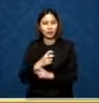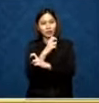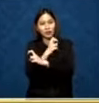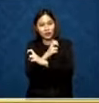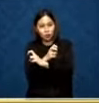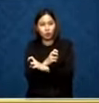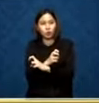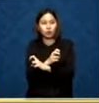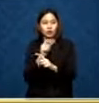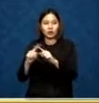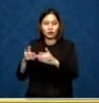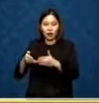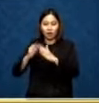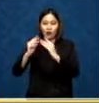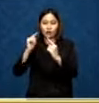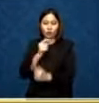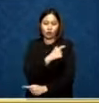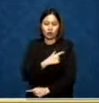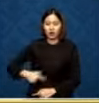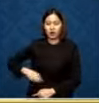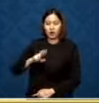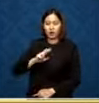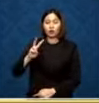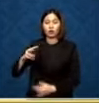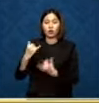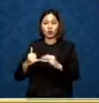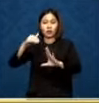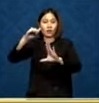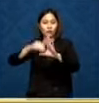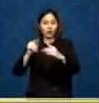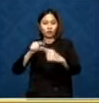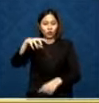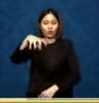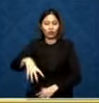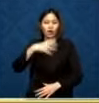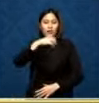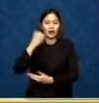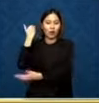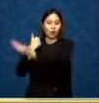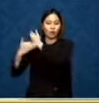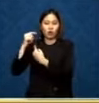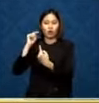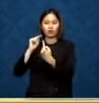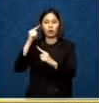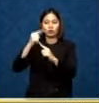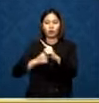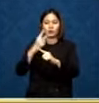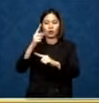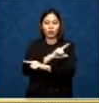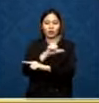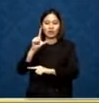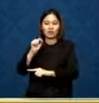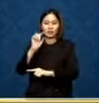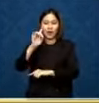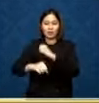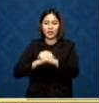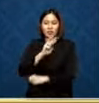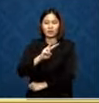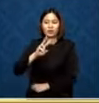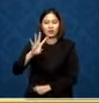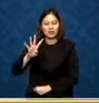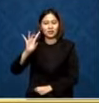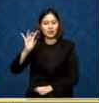คลสร้างเมื่อสมัยร.2นะครับตอนนี้ขึ้นทะเบียนเป็นเขตโบราณสถานเมื่อวันที่28กุมภาพันธ์2496